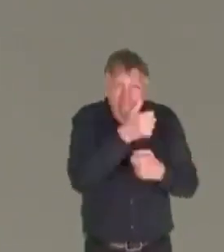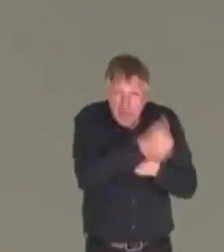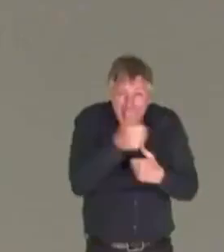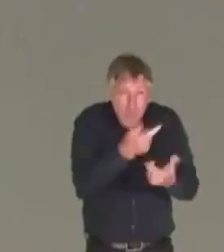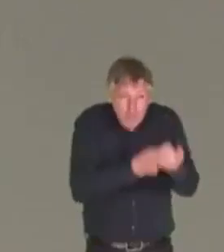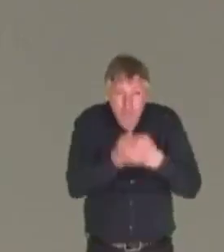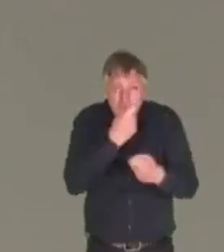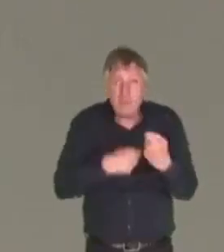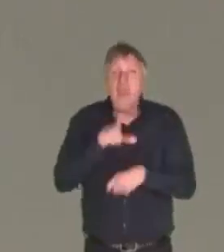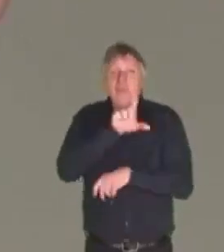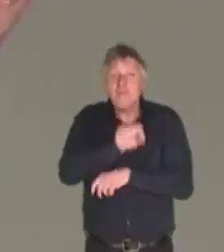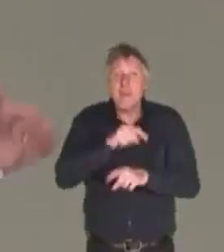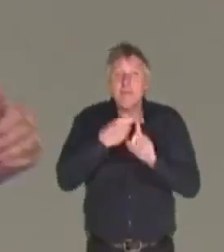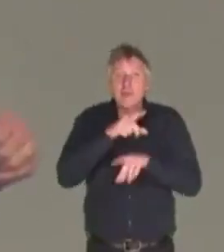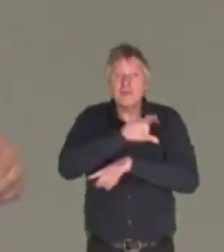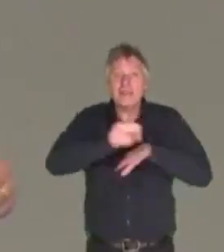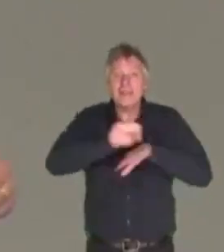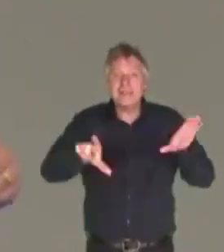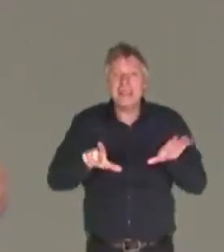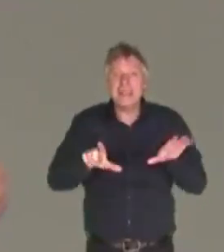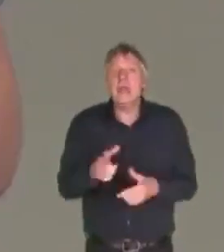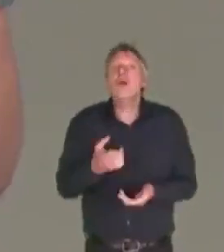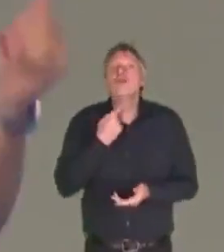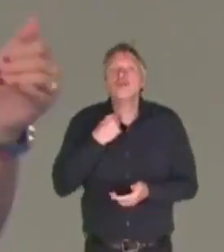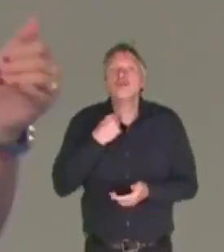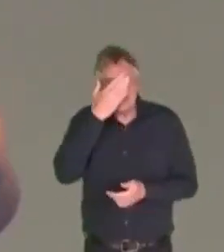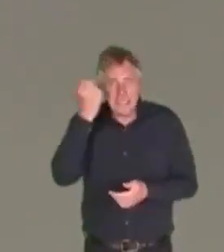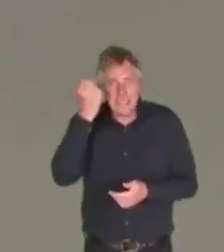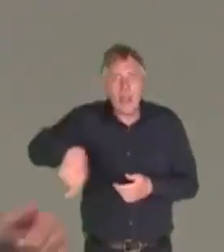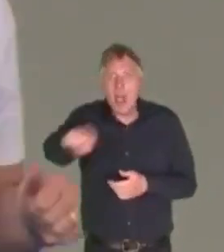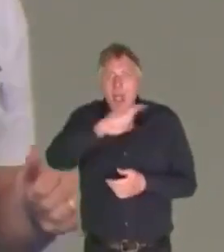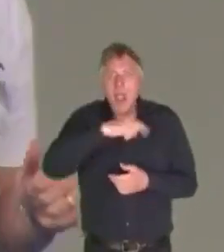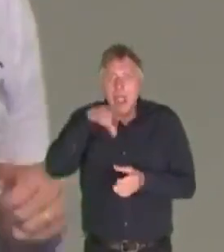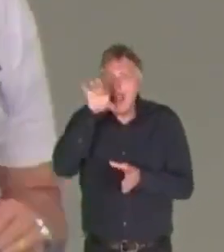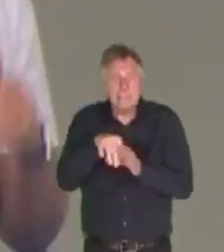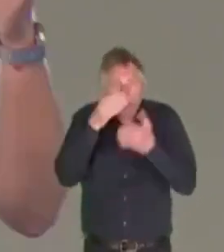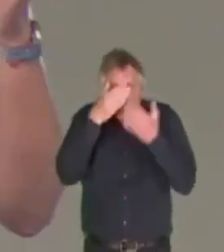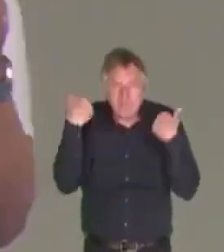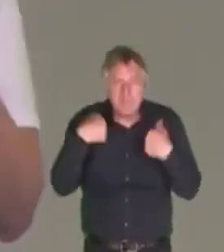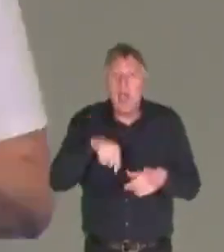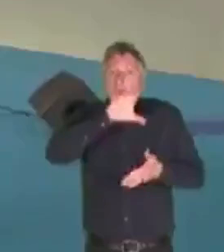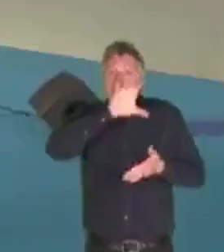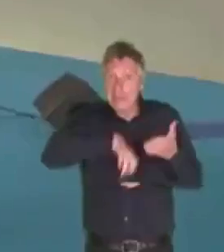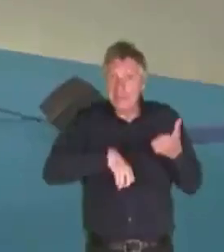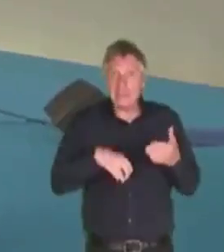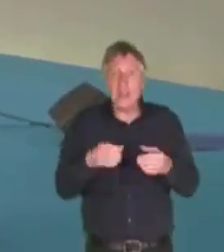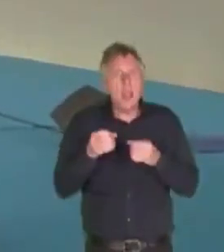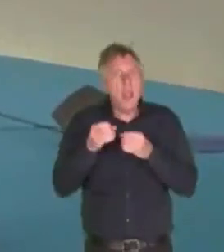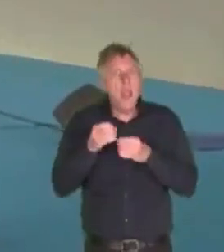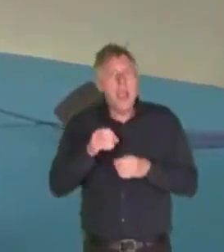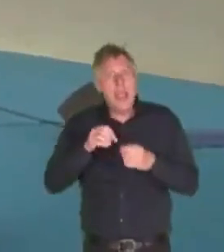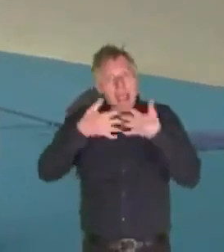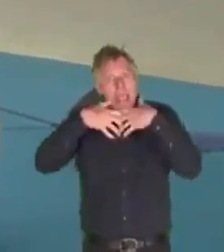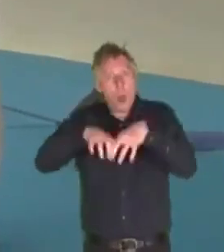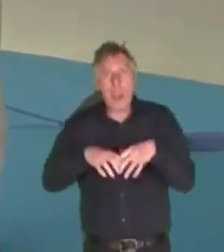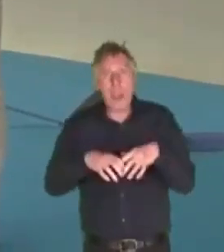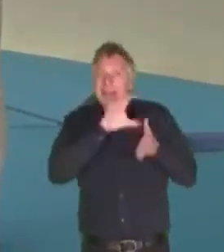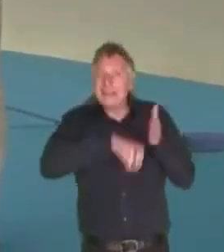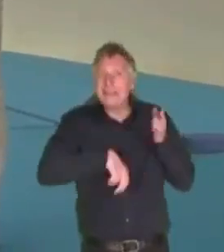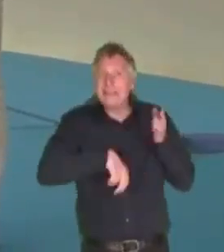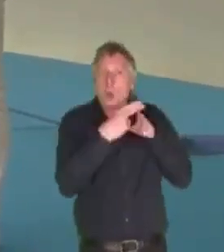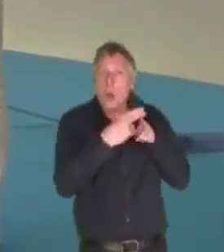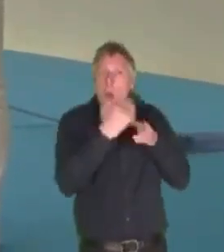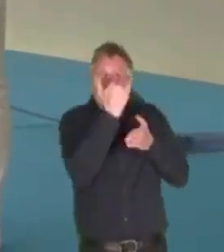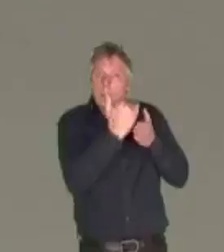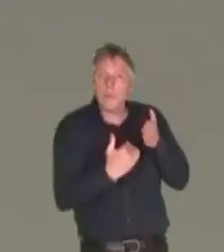20 et 27 juin. Il y a encore des gens en Ile-de-France qui ne savent pas que nous présentons des listes. Il y a encore des gens en Ile-de-France qui ne savent pas que la liste